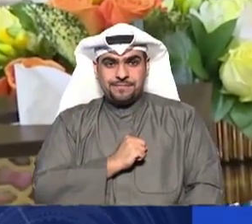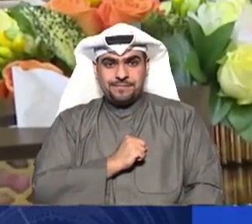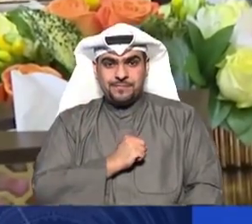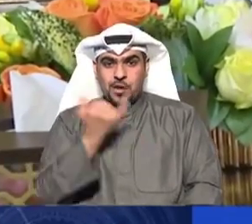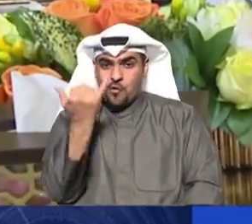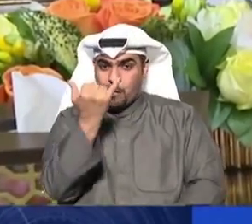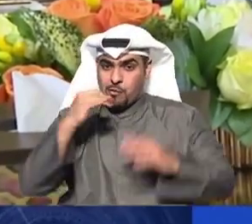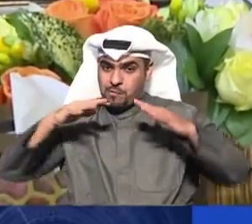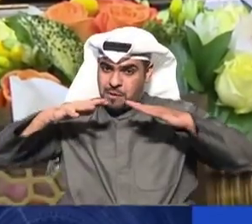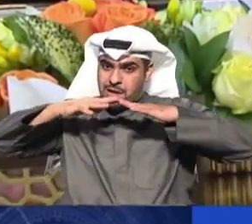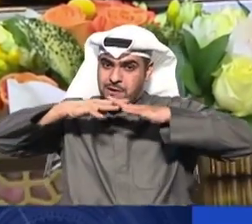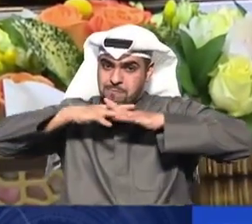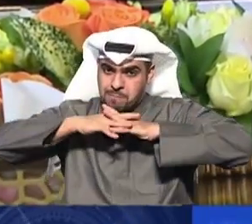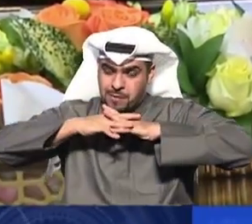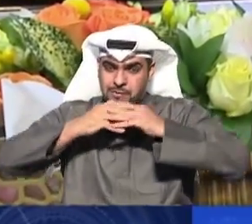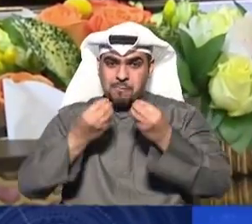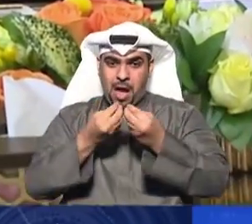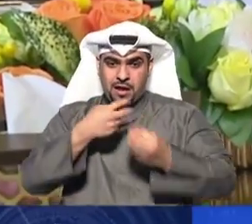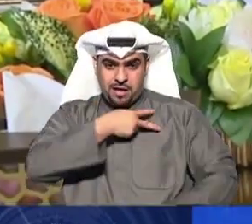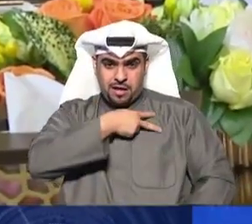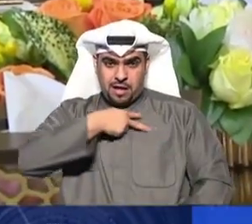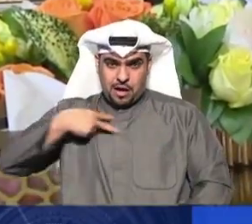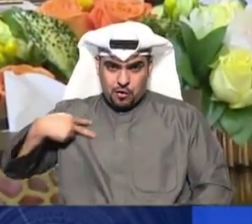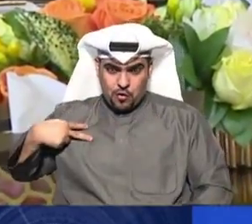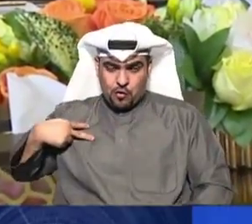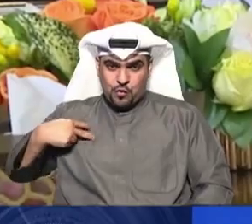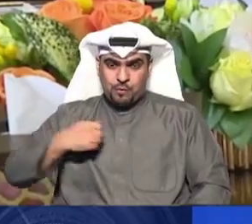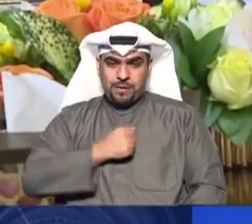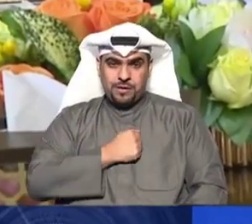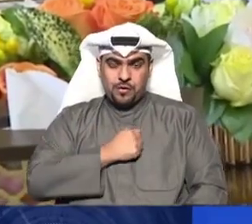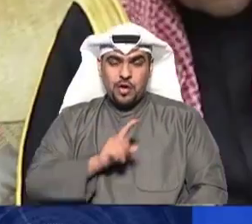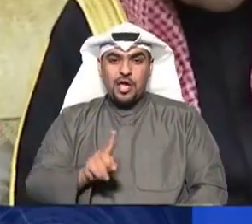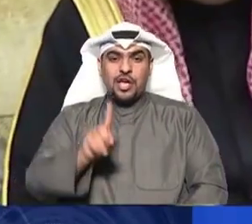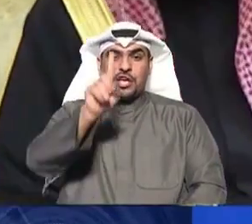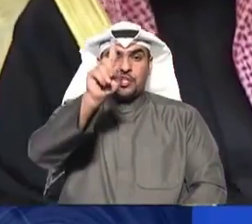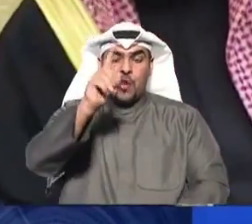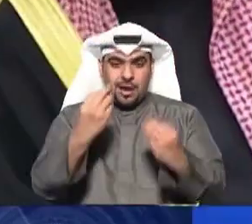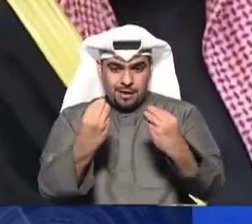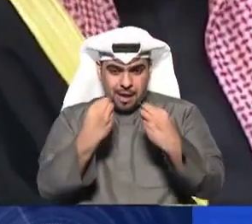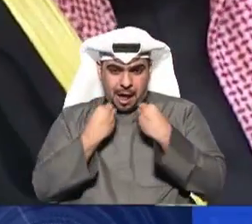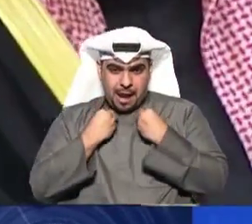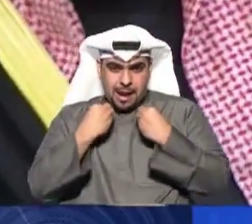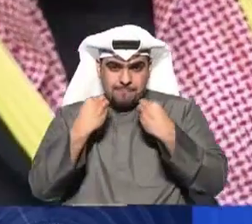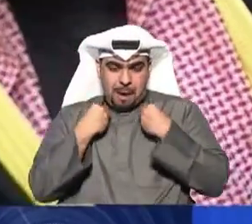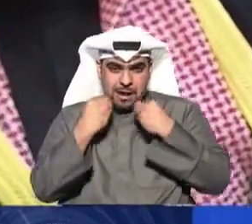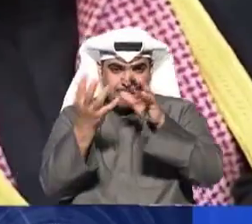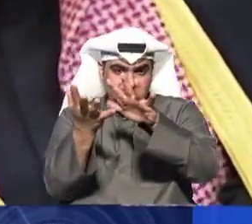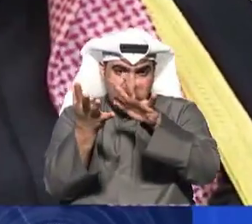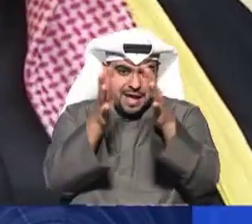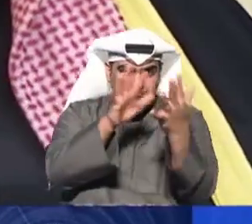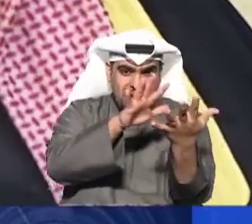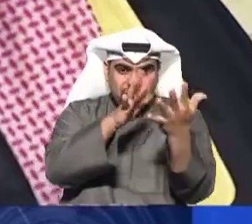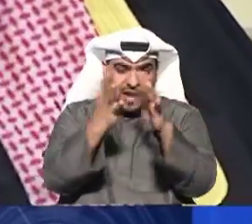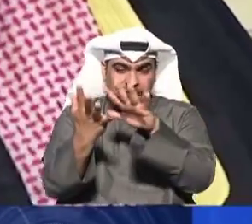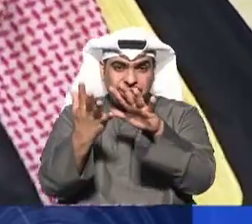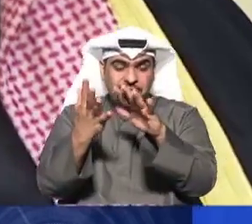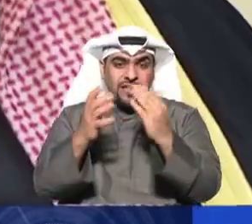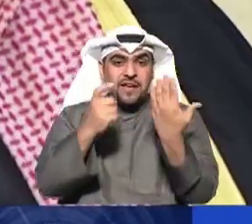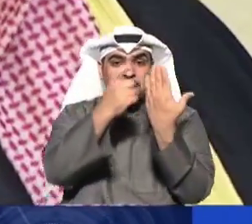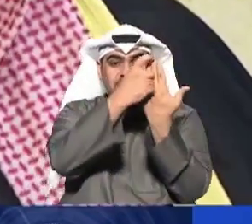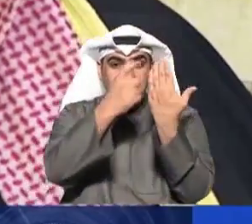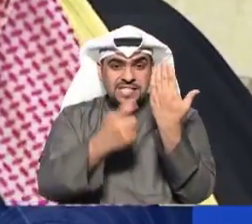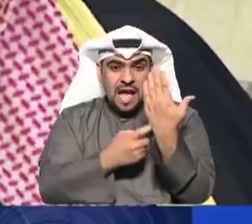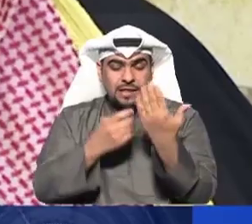والتعاضد بعضكم بعض. إن شاء الله على توجيه سموك طول العمر في محاربة الفساد وحماية المال